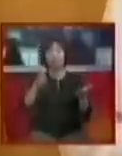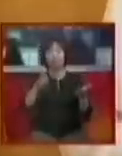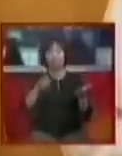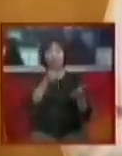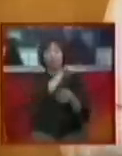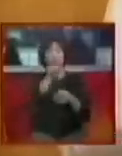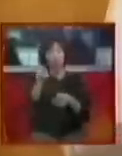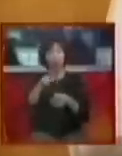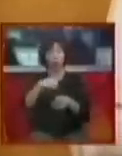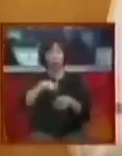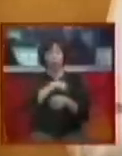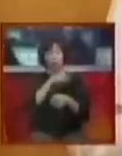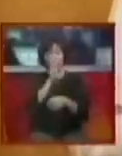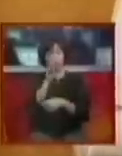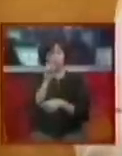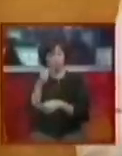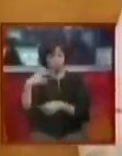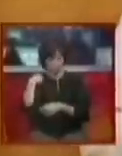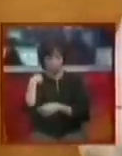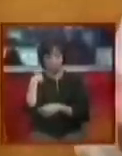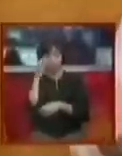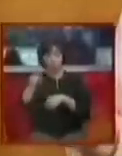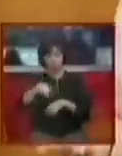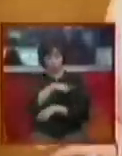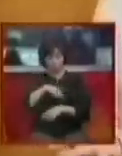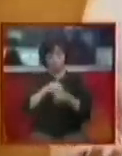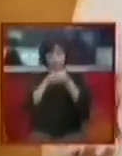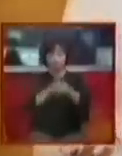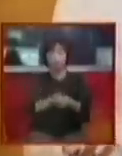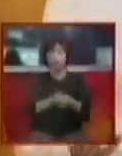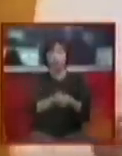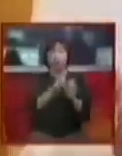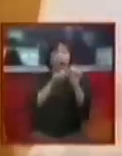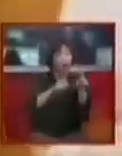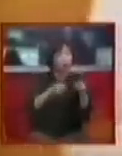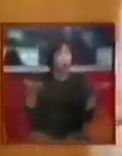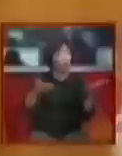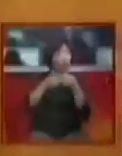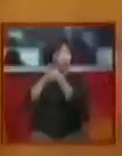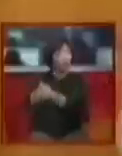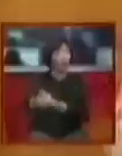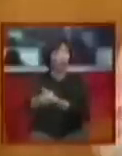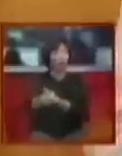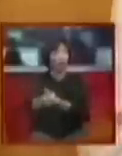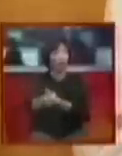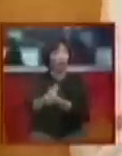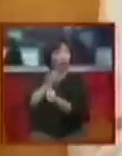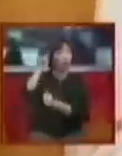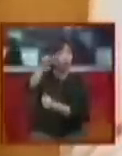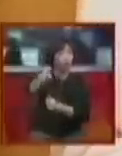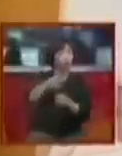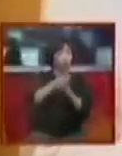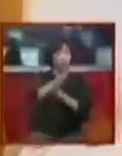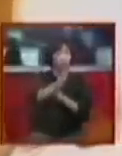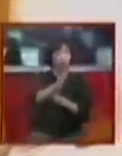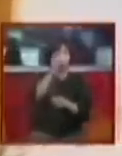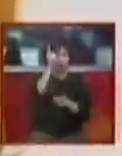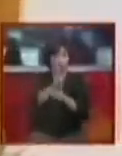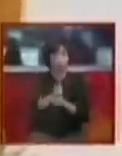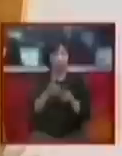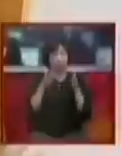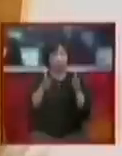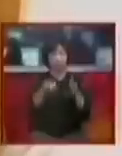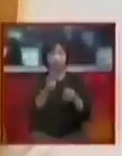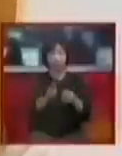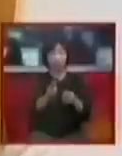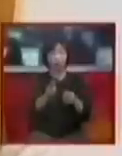naming susundan. Ang tanong ko sa inyo, boss, saan tayo tataa? Tuloy ba ang biyahe natin sa tuwid na landas o magmamaneobra